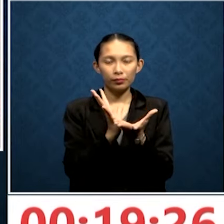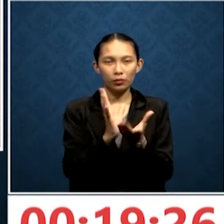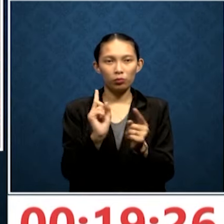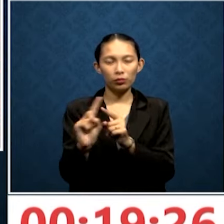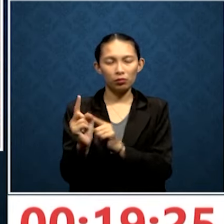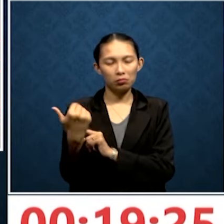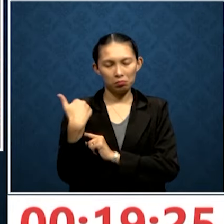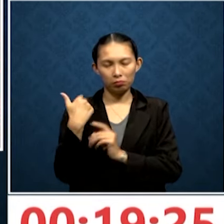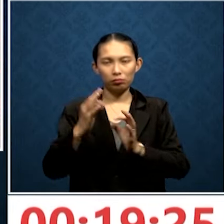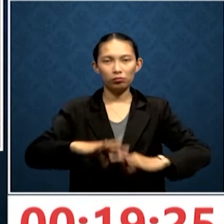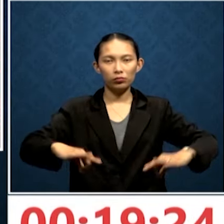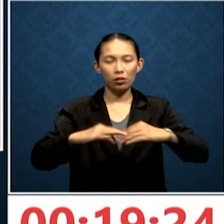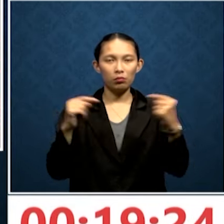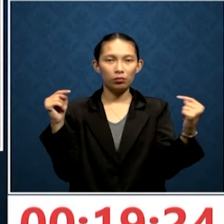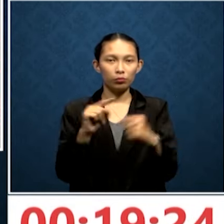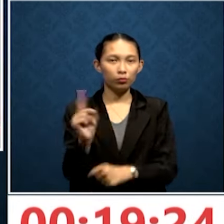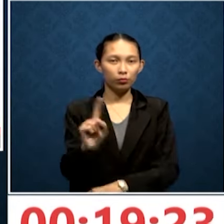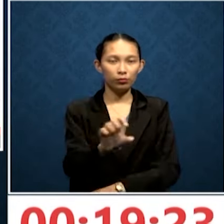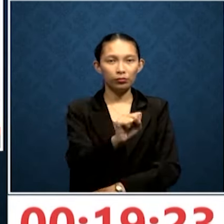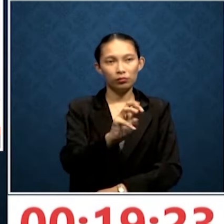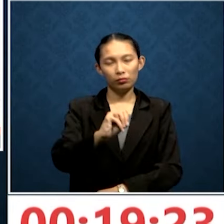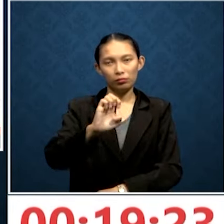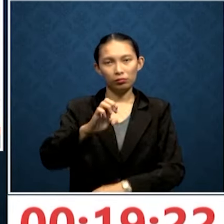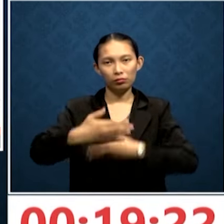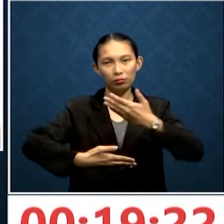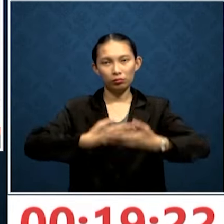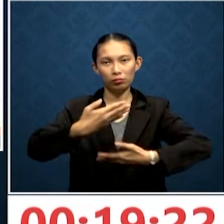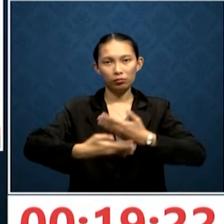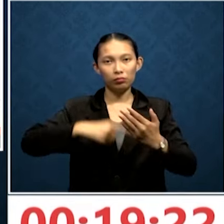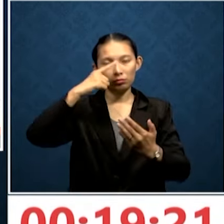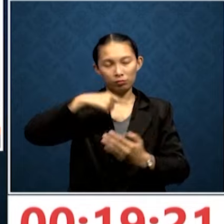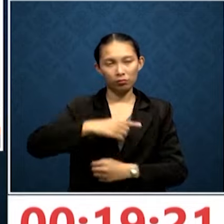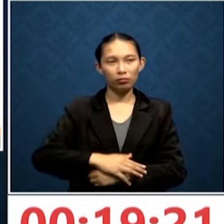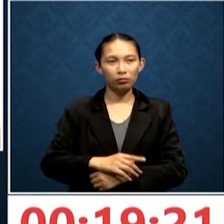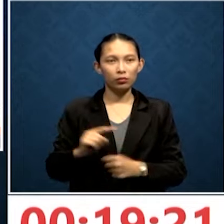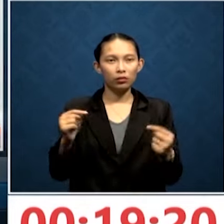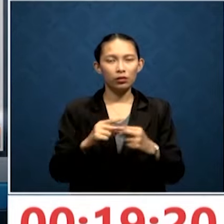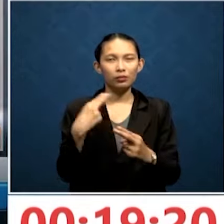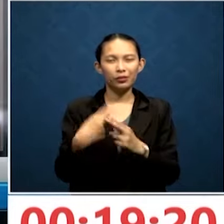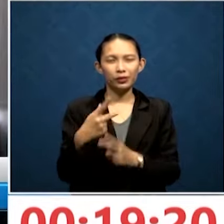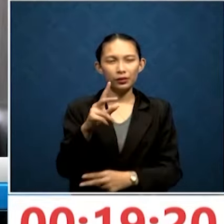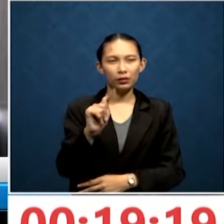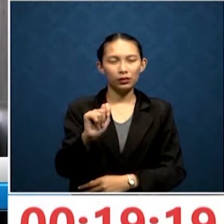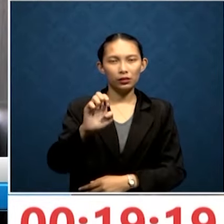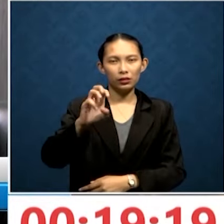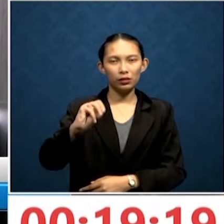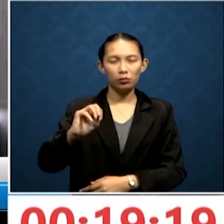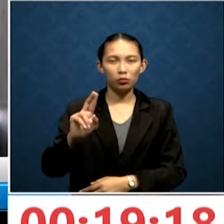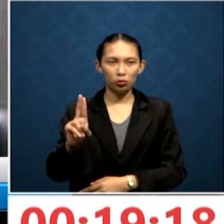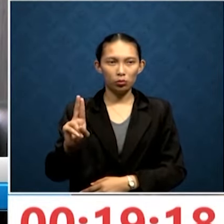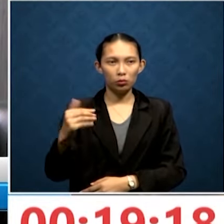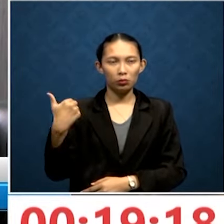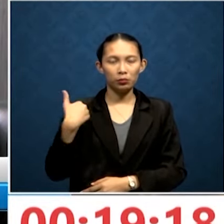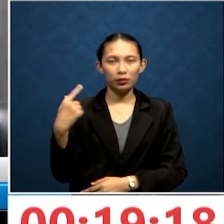างมีนัยยะสำคัญต่อ SME ไทยซึ่งแพลตฟอร์มล่าสุดก็คือเทมูจากประเทศจีน